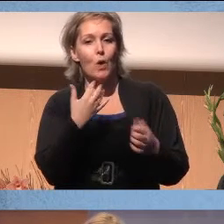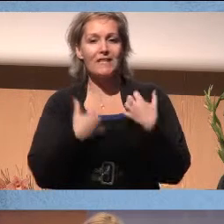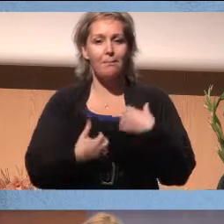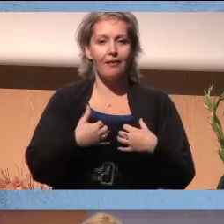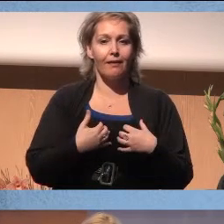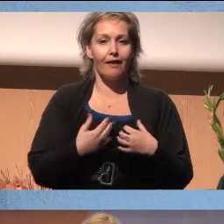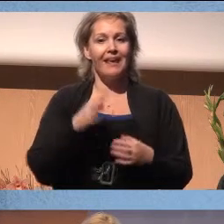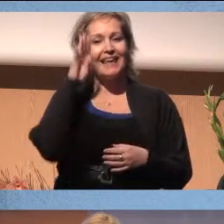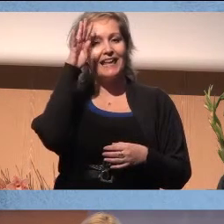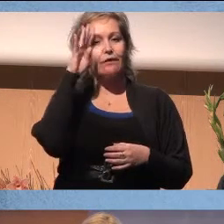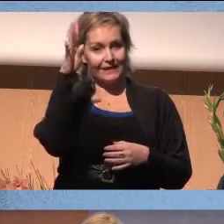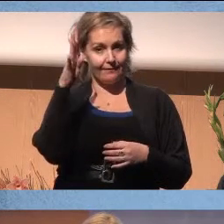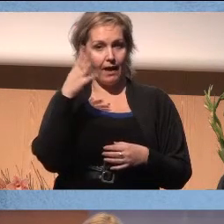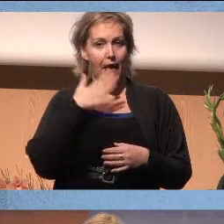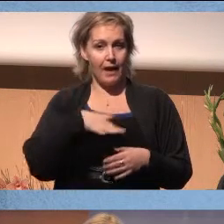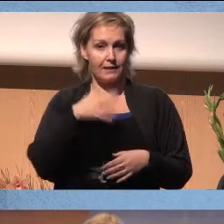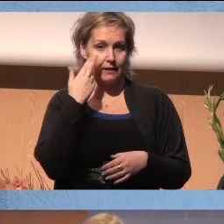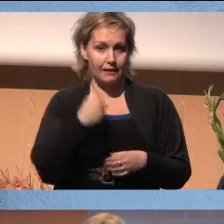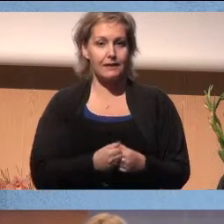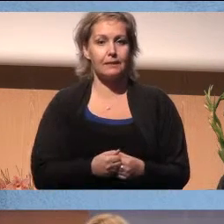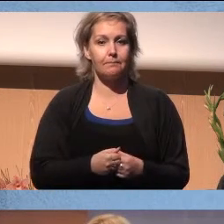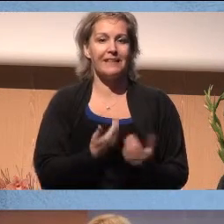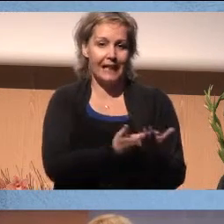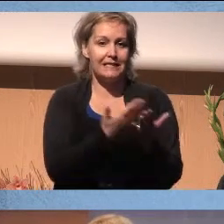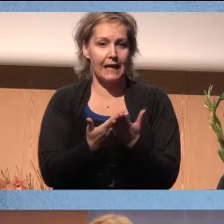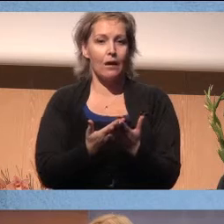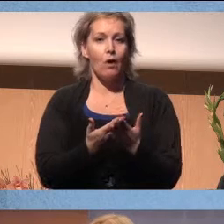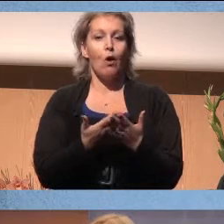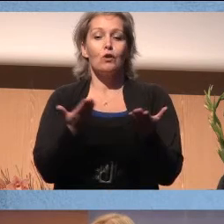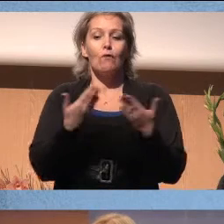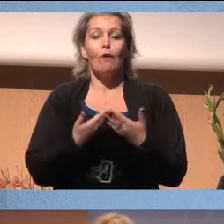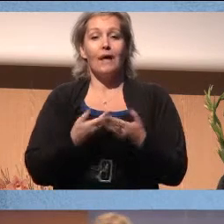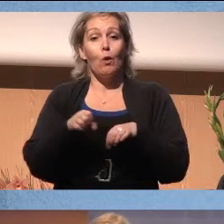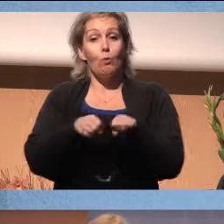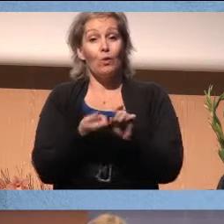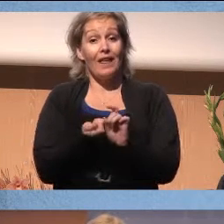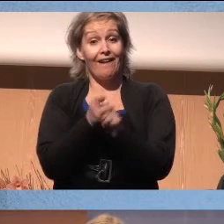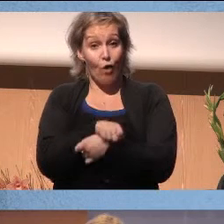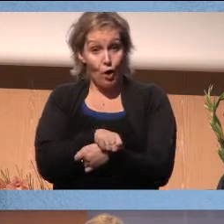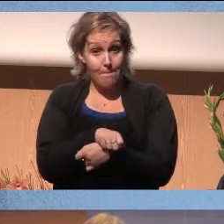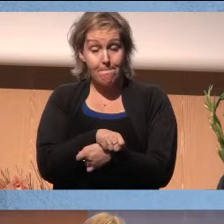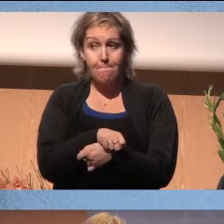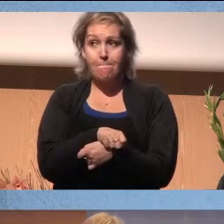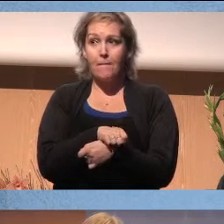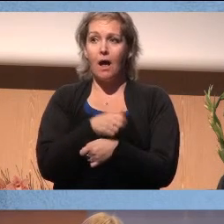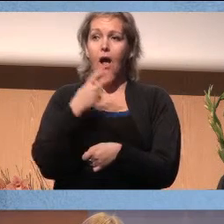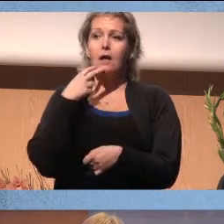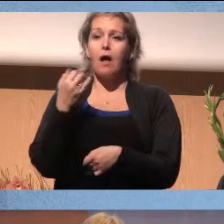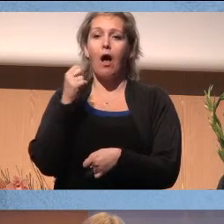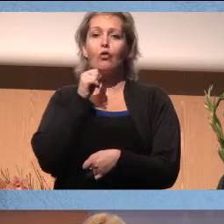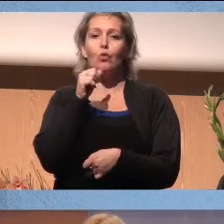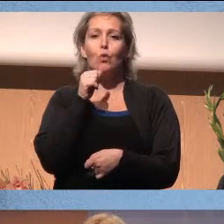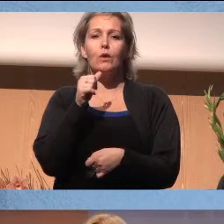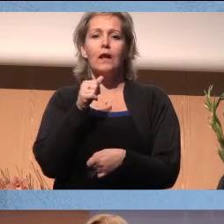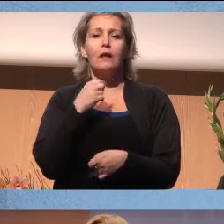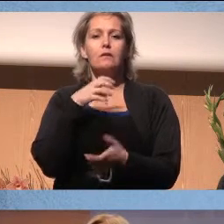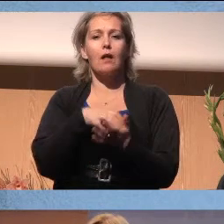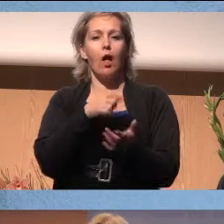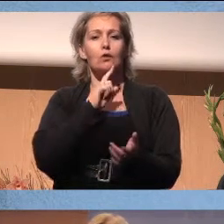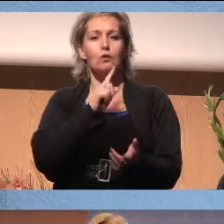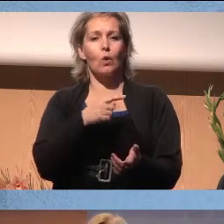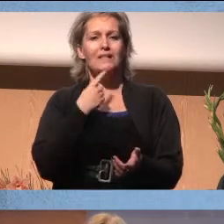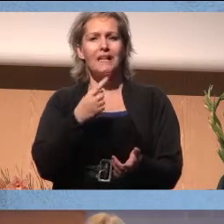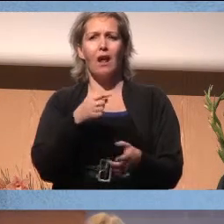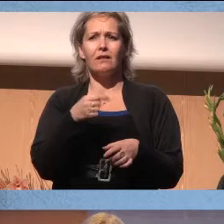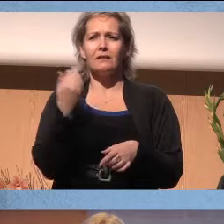spennende, innovative helsetjenester. Så får vi en kommunereform. Jan Tore Sanner som statsråd sier jo at sist gang det